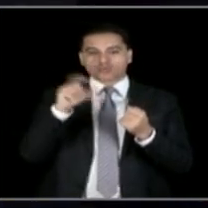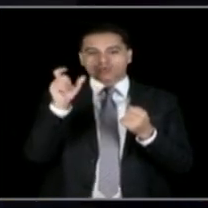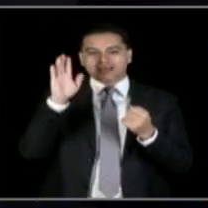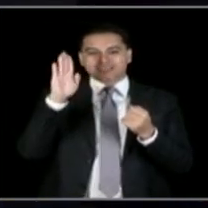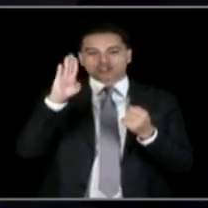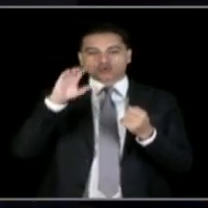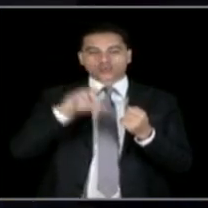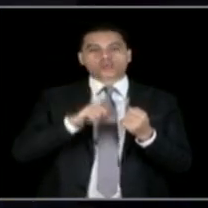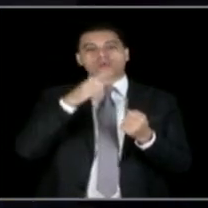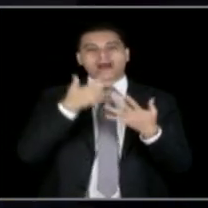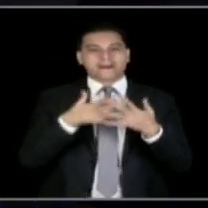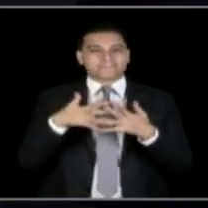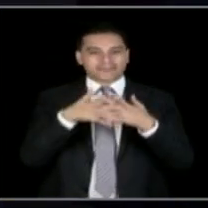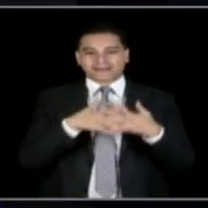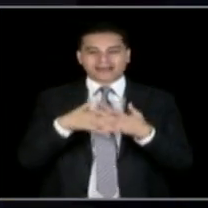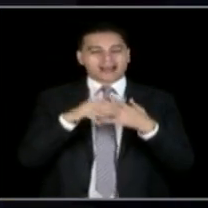في إجابة؟